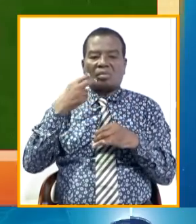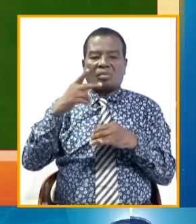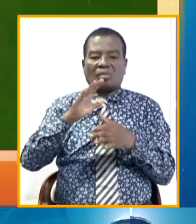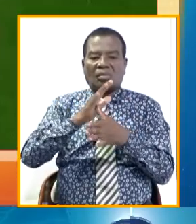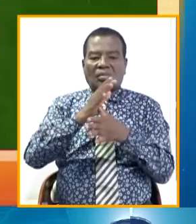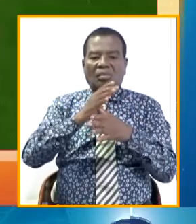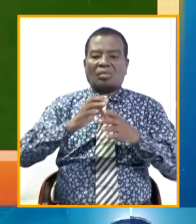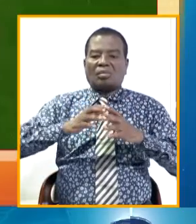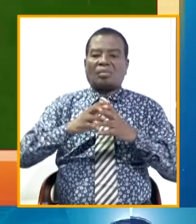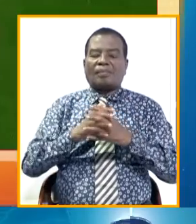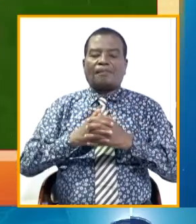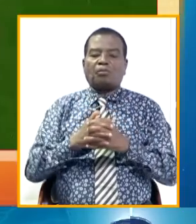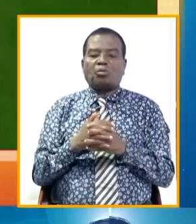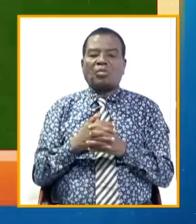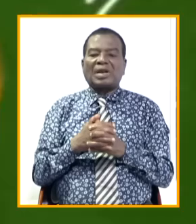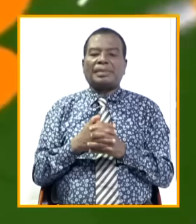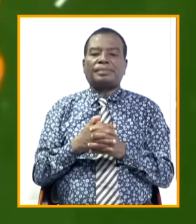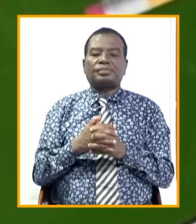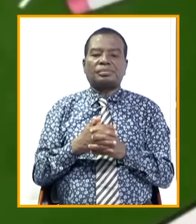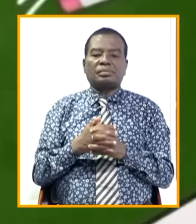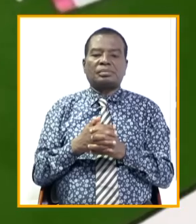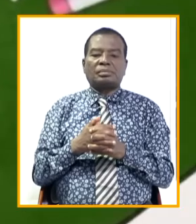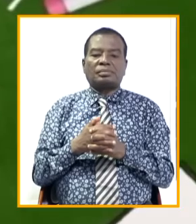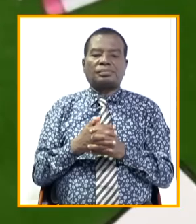Les précisions de Séphora Zégui.